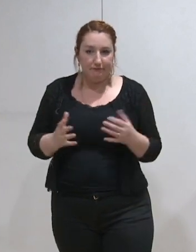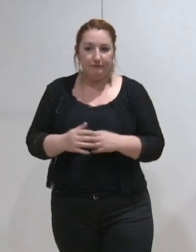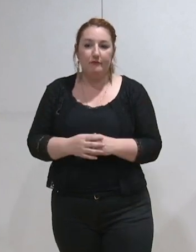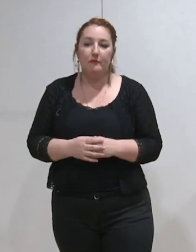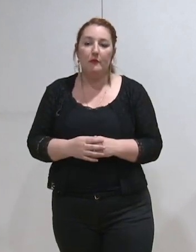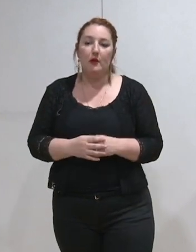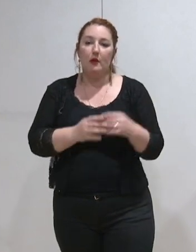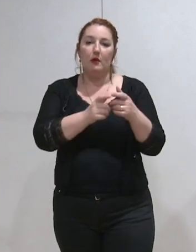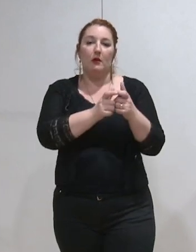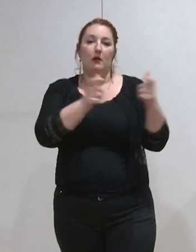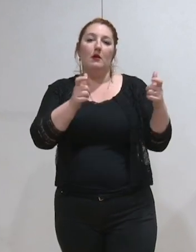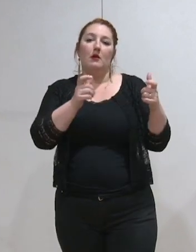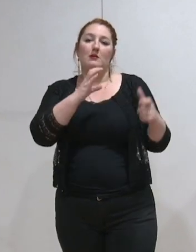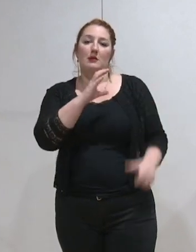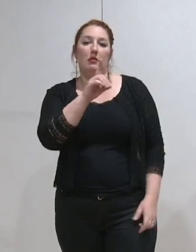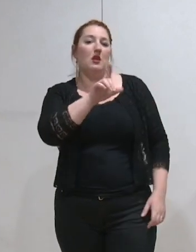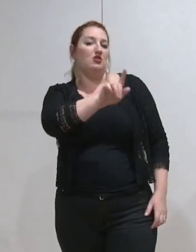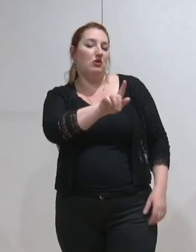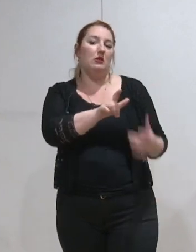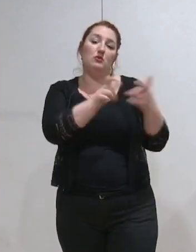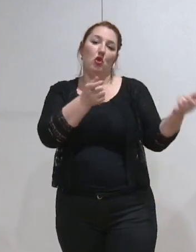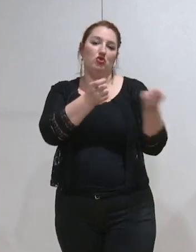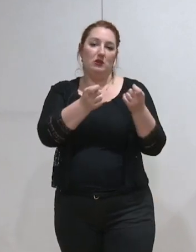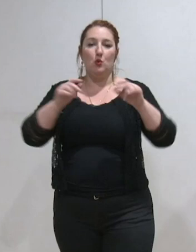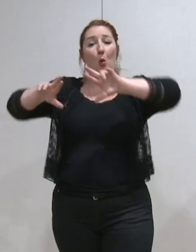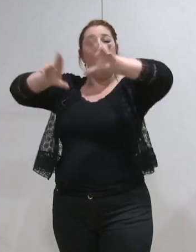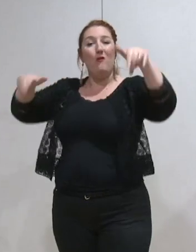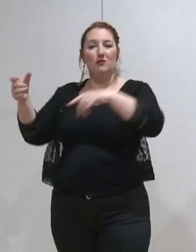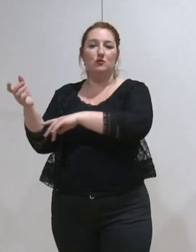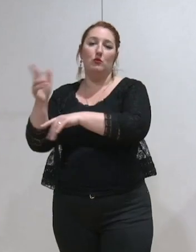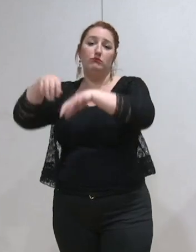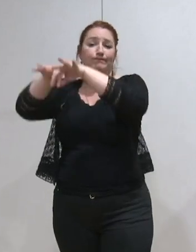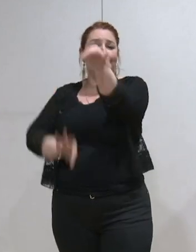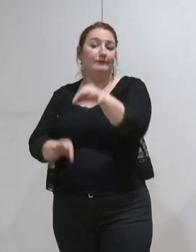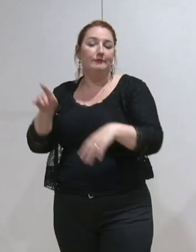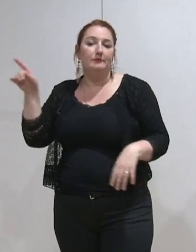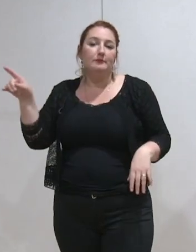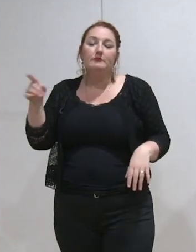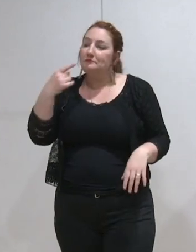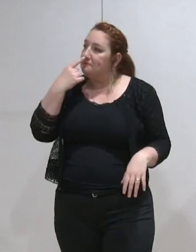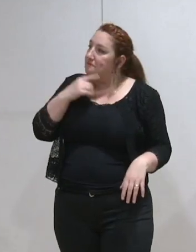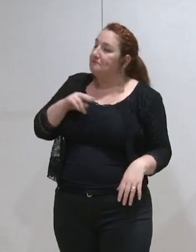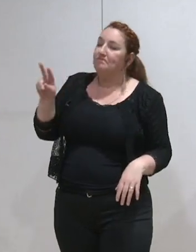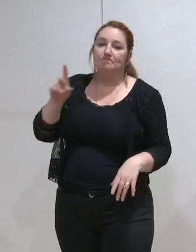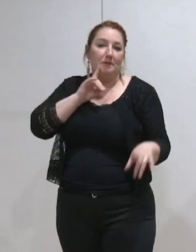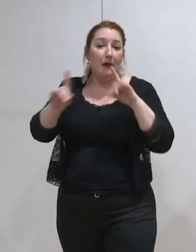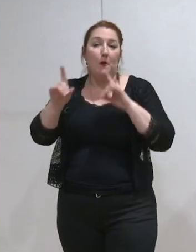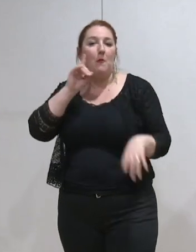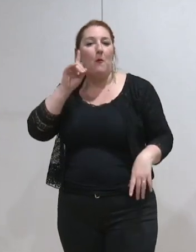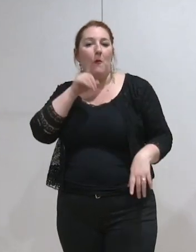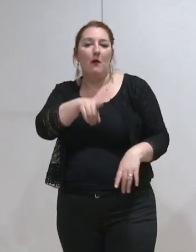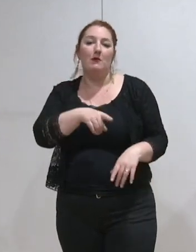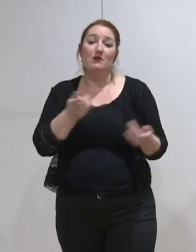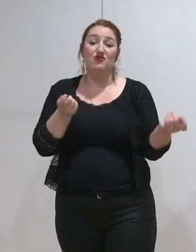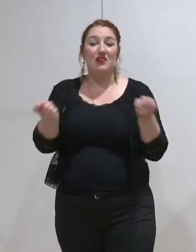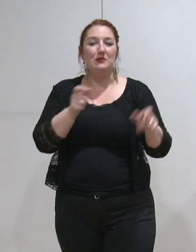avec le Centre de Gestion et nous considérons aussi que c'est une erreur parce que on n'improvise pas un savoir-faire dans la